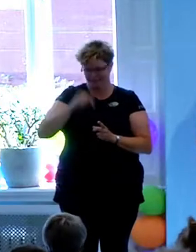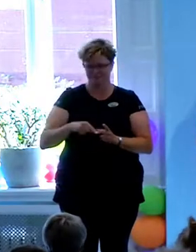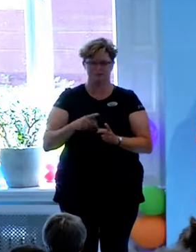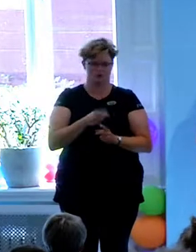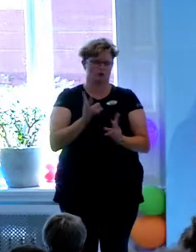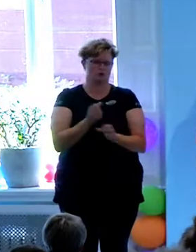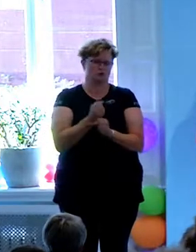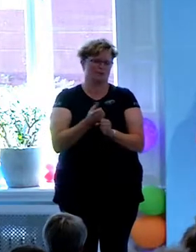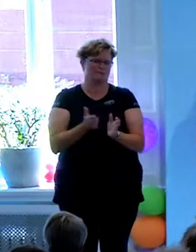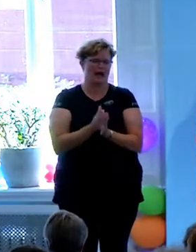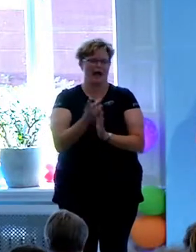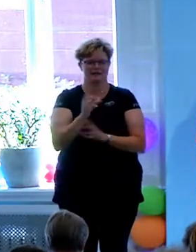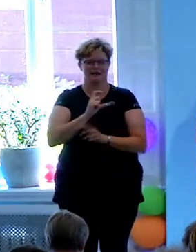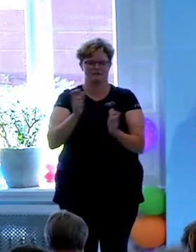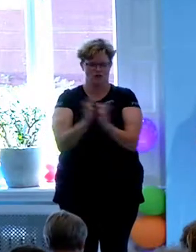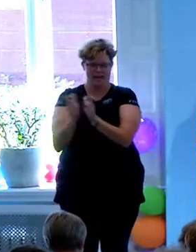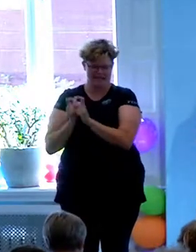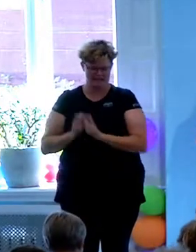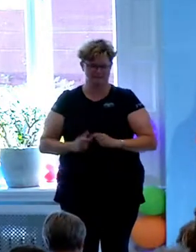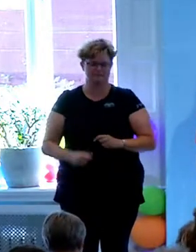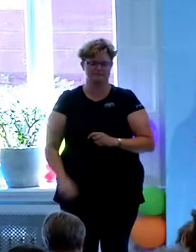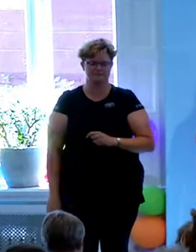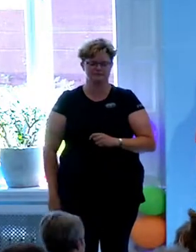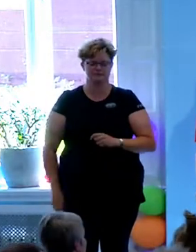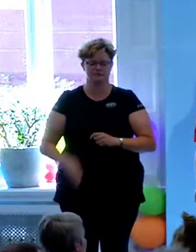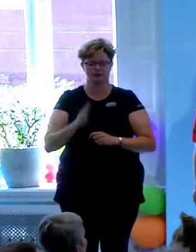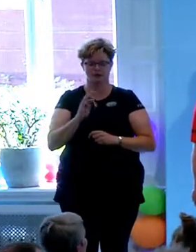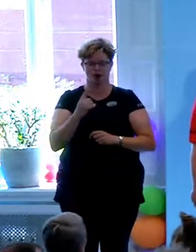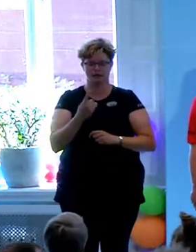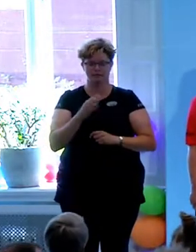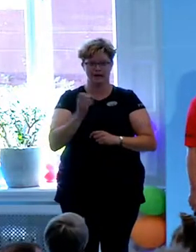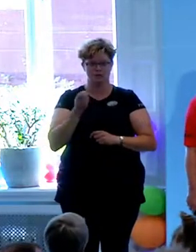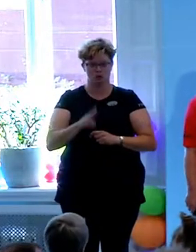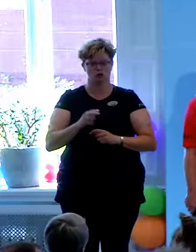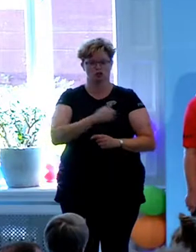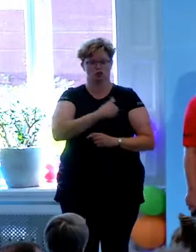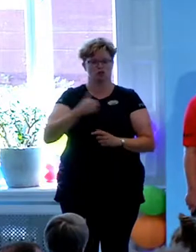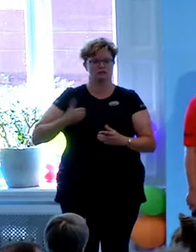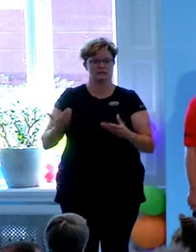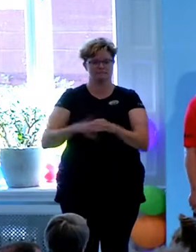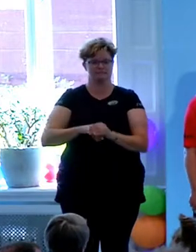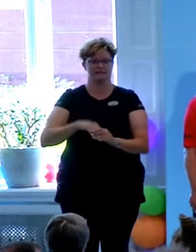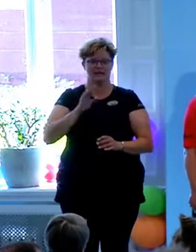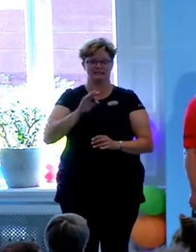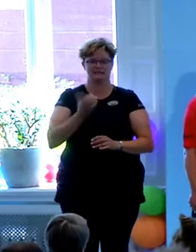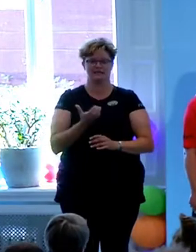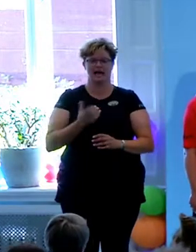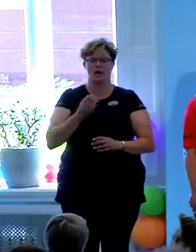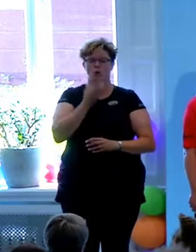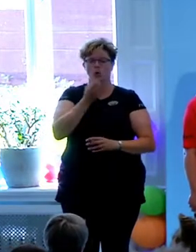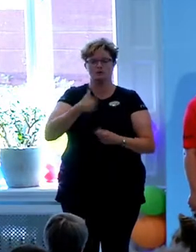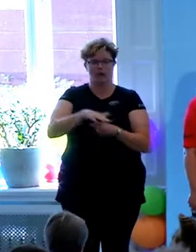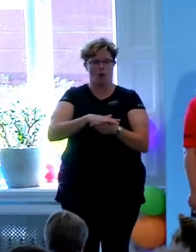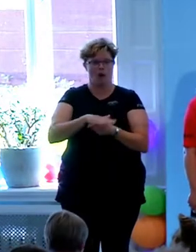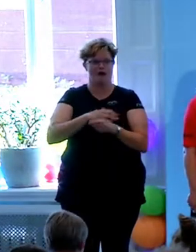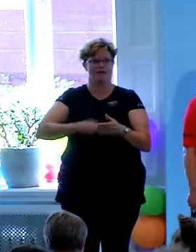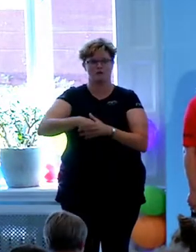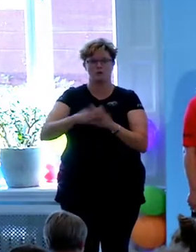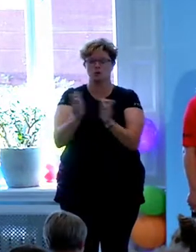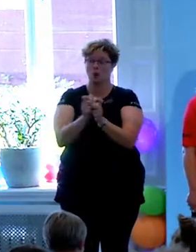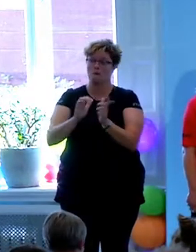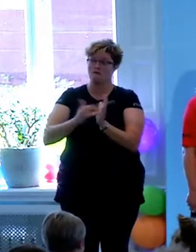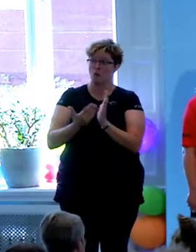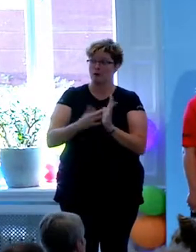andra föreningar med jämställdhetsfrågor. Daniel Persson, styrelseledamot FC Rosengård. Fotbollsklubben från Malmö